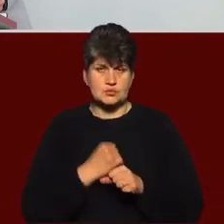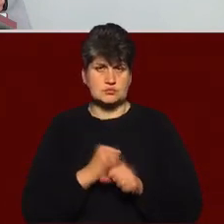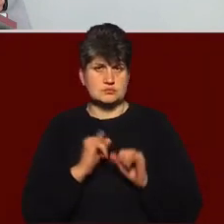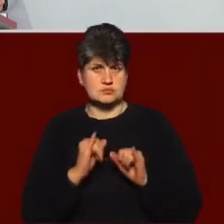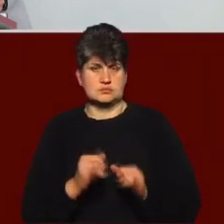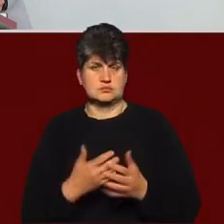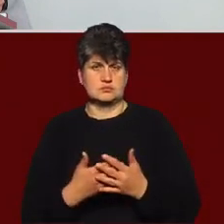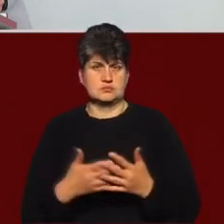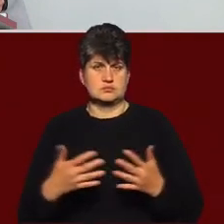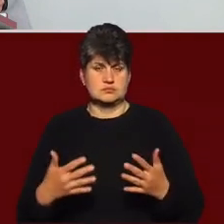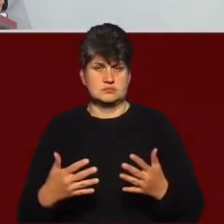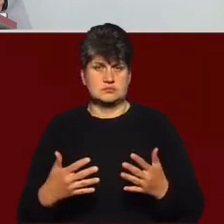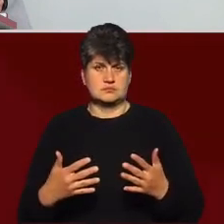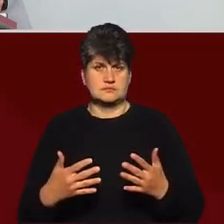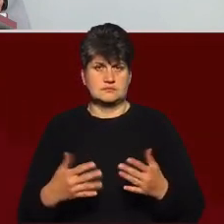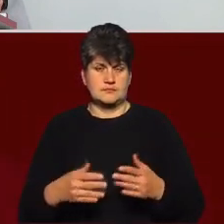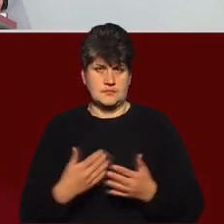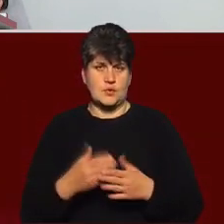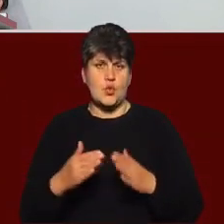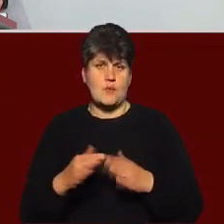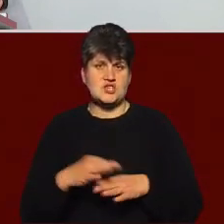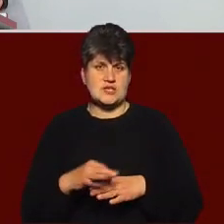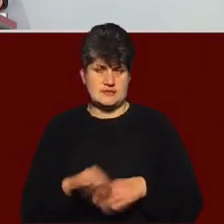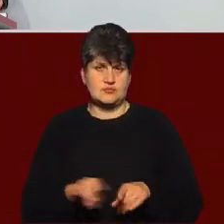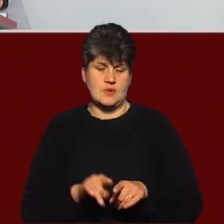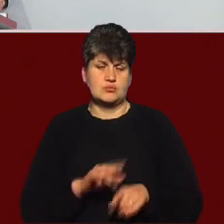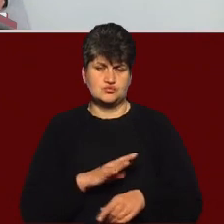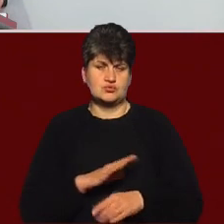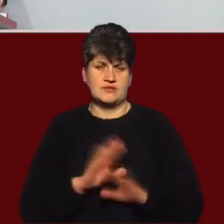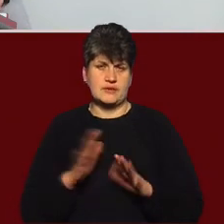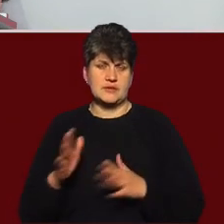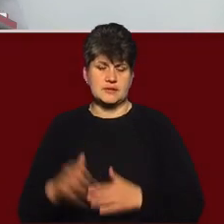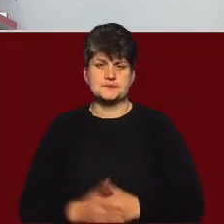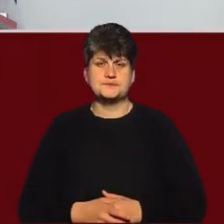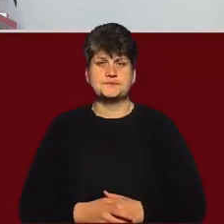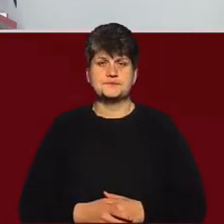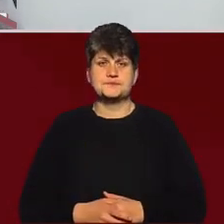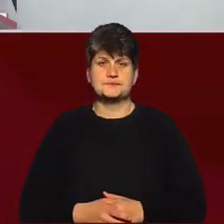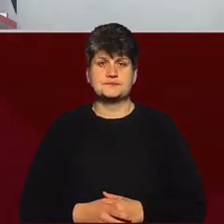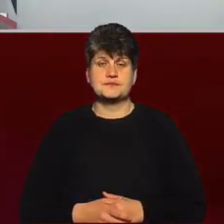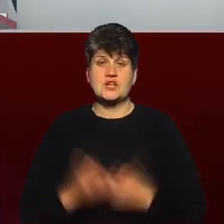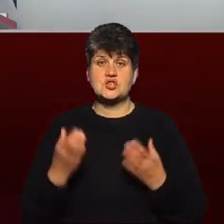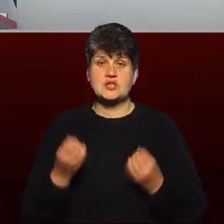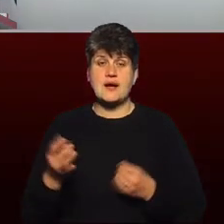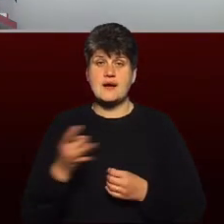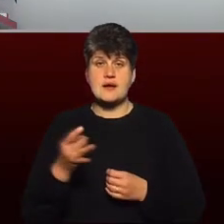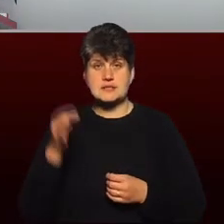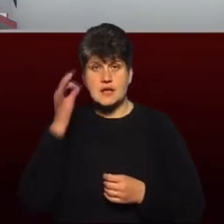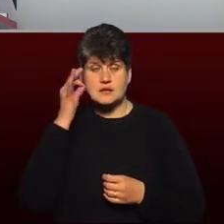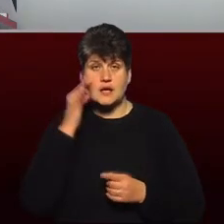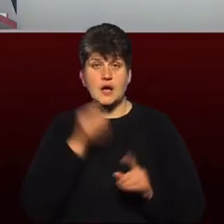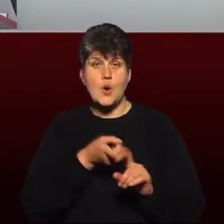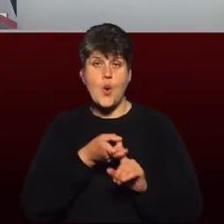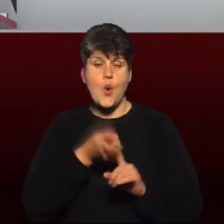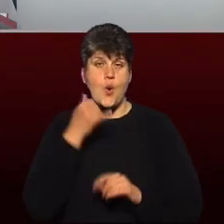які підпадають під ознаки домашнього насильства. Так, були такі випадки. Ми ще раз нагадаємо контакти для